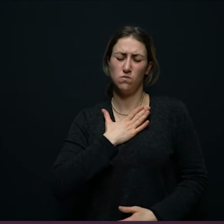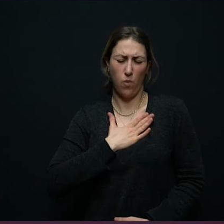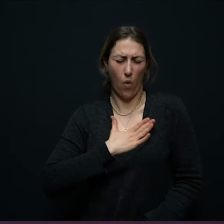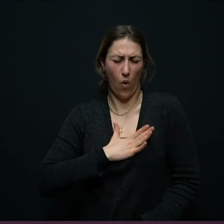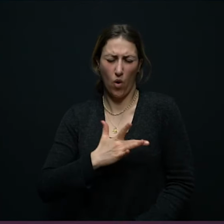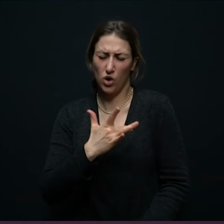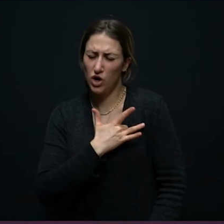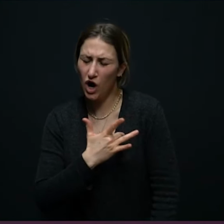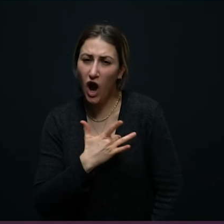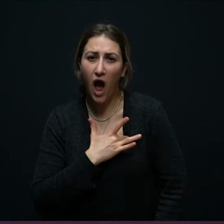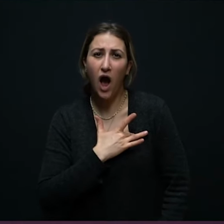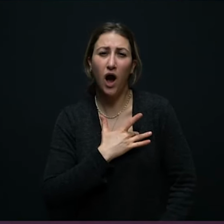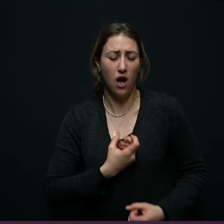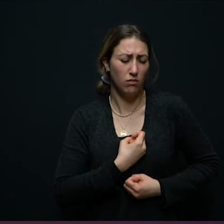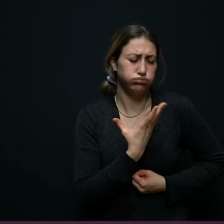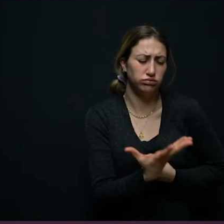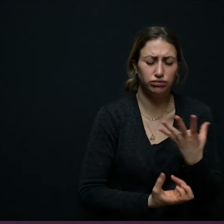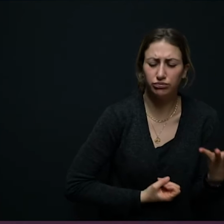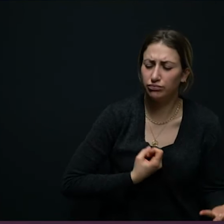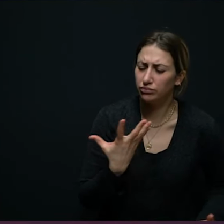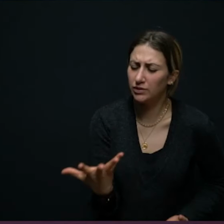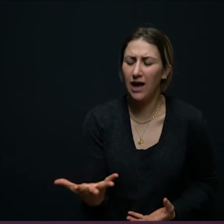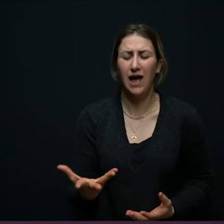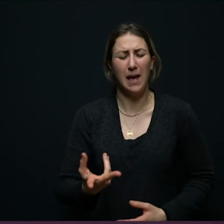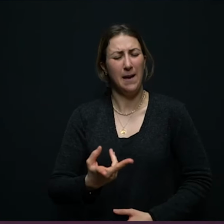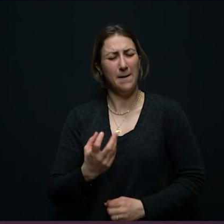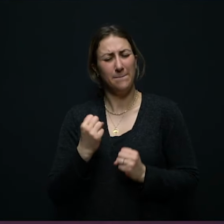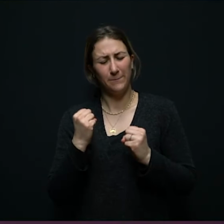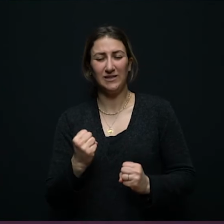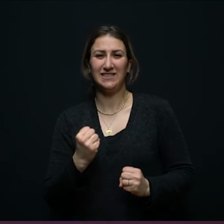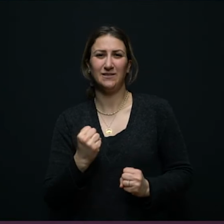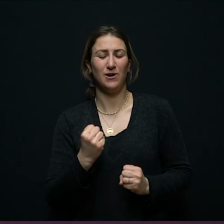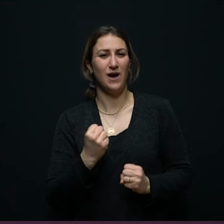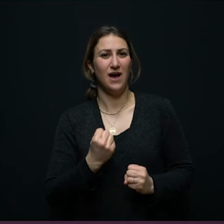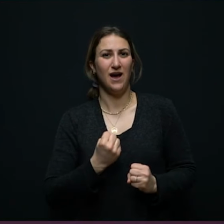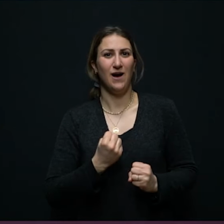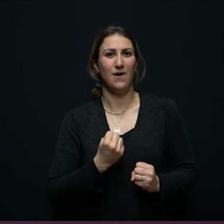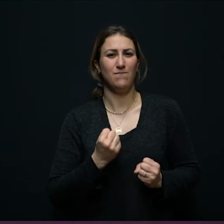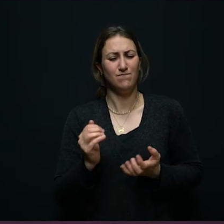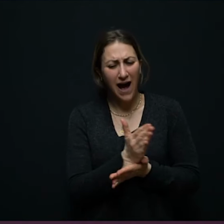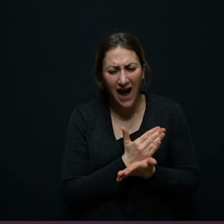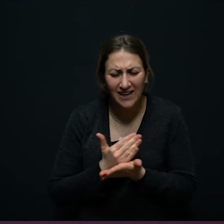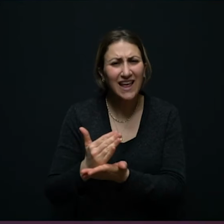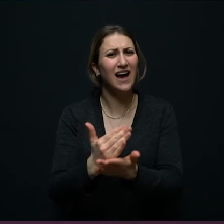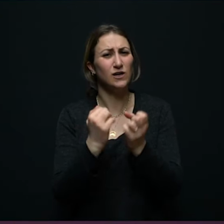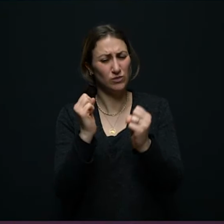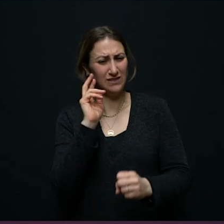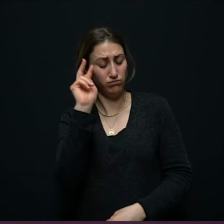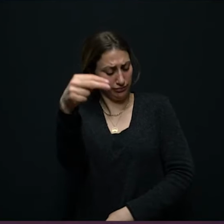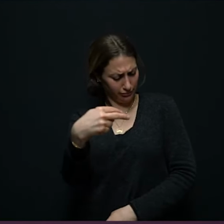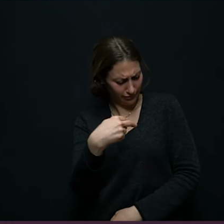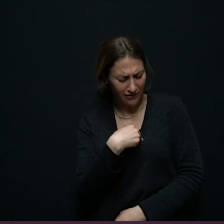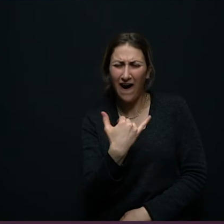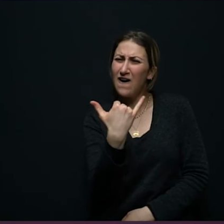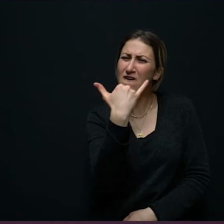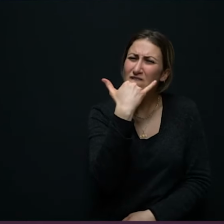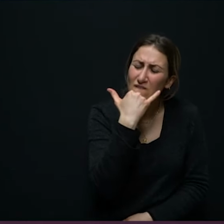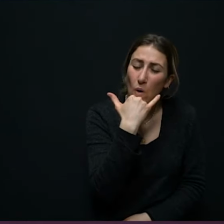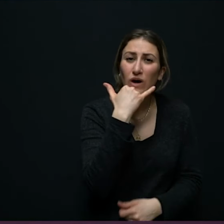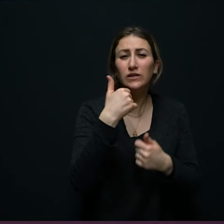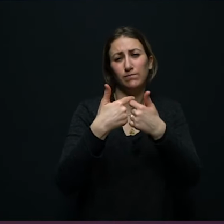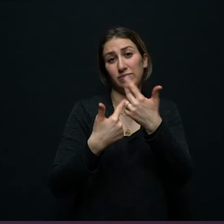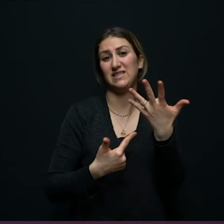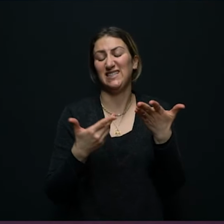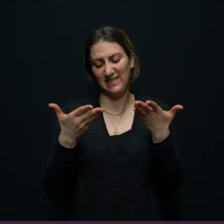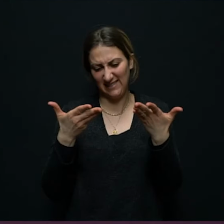irréprochable sur le plan moral et en même temps une sorte de crainte de dieu en fait quand on est face à la sainteté de dieu